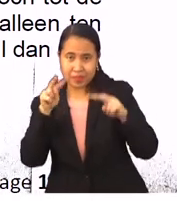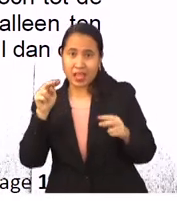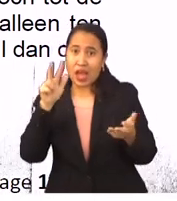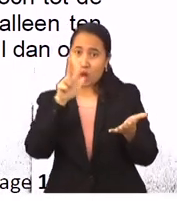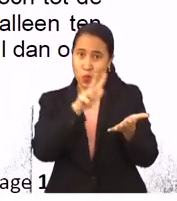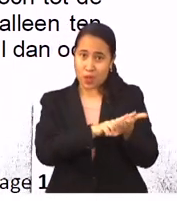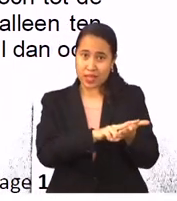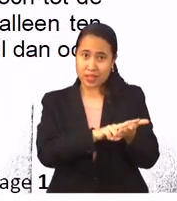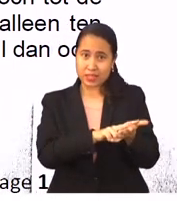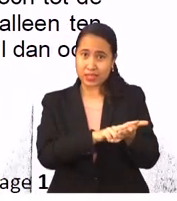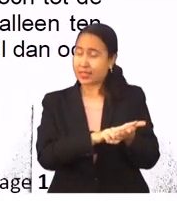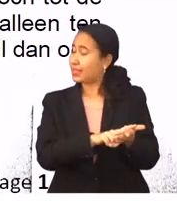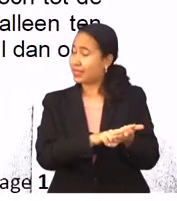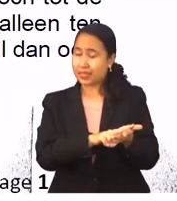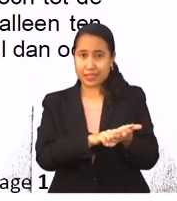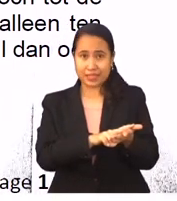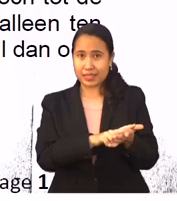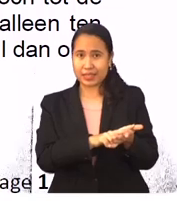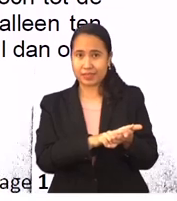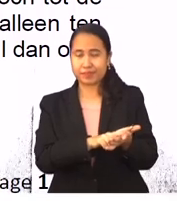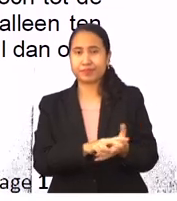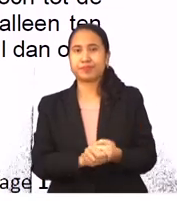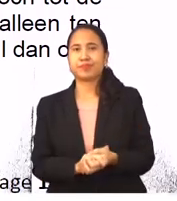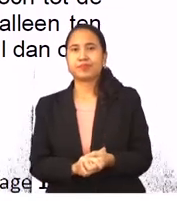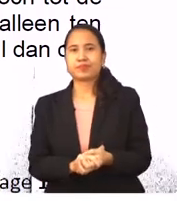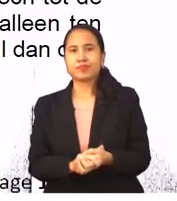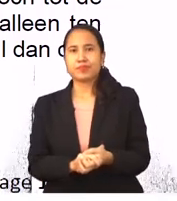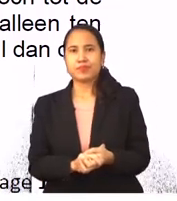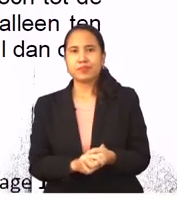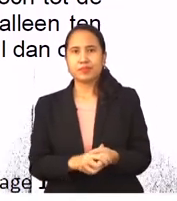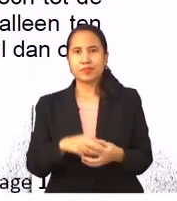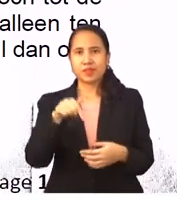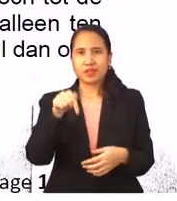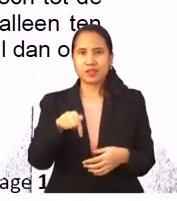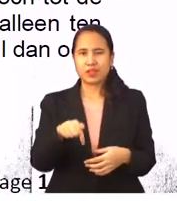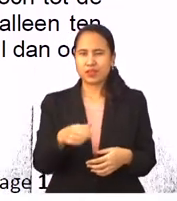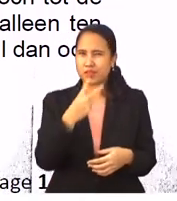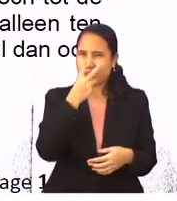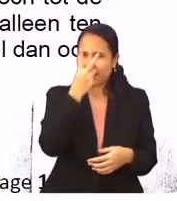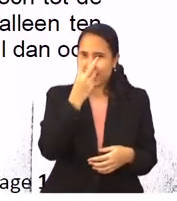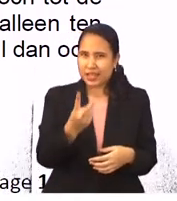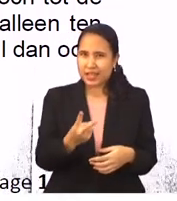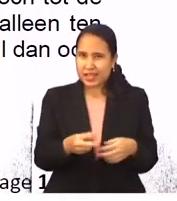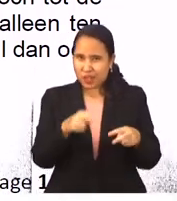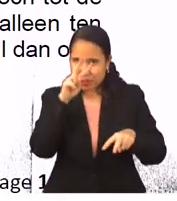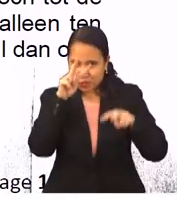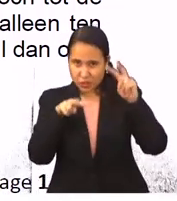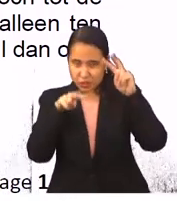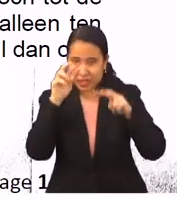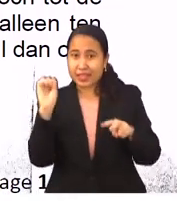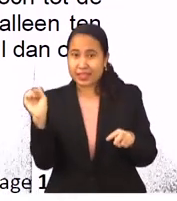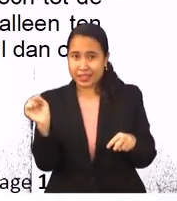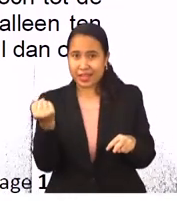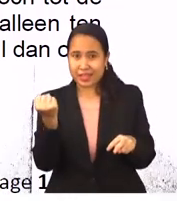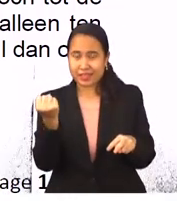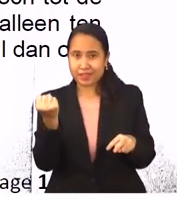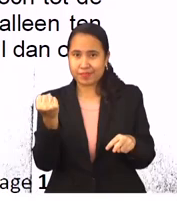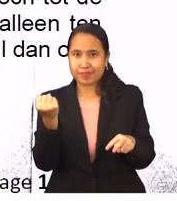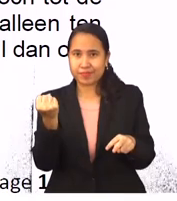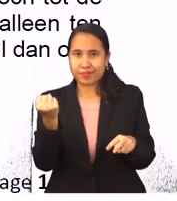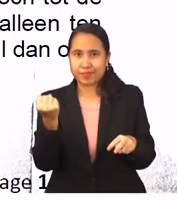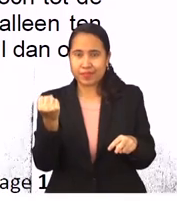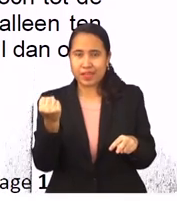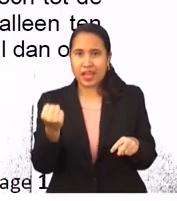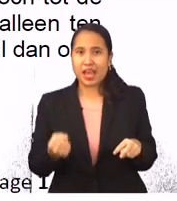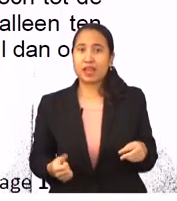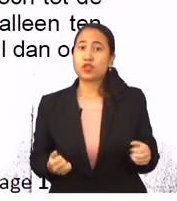wetgeving, nog met rechtspraak inlaat, waarbij mede gelet op de toetsingsbevoegdheid en de restgevolgen van de